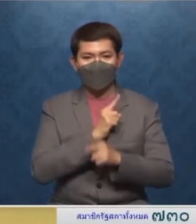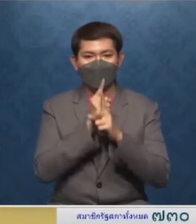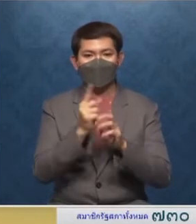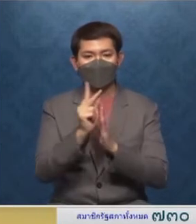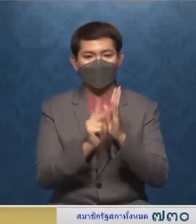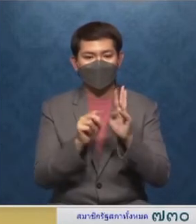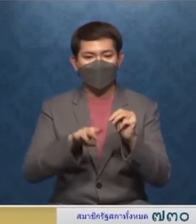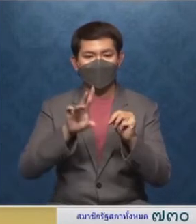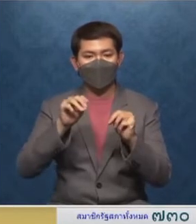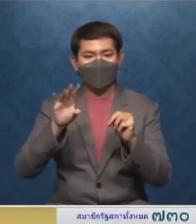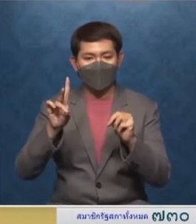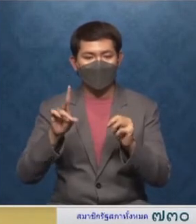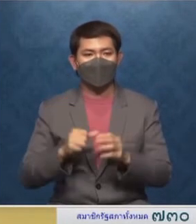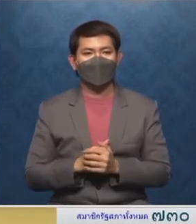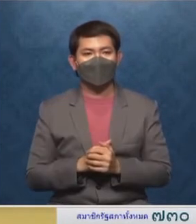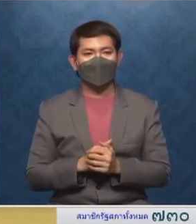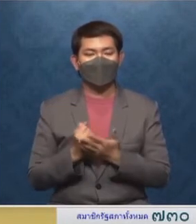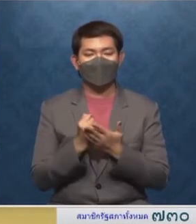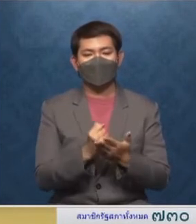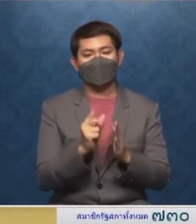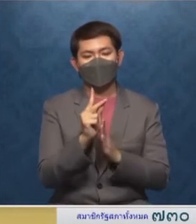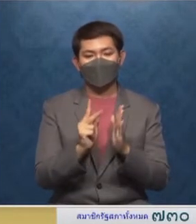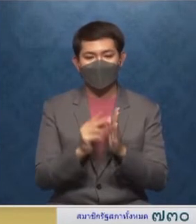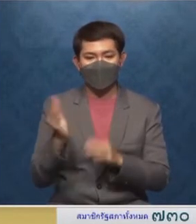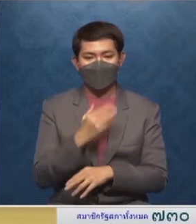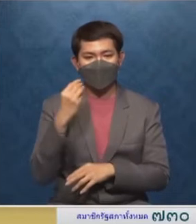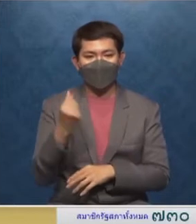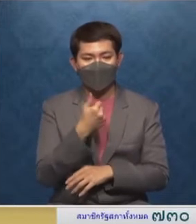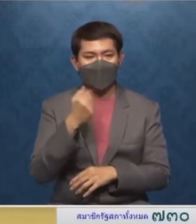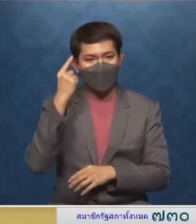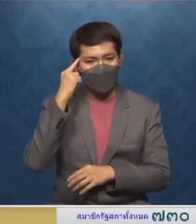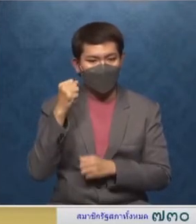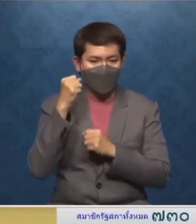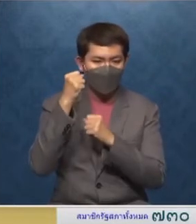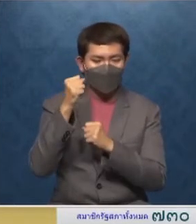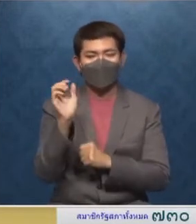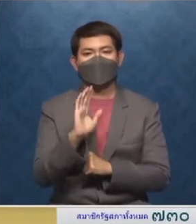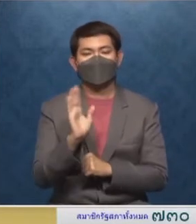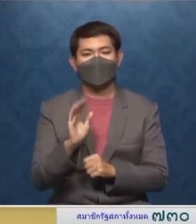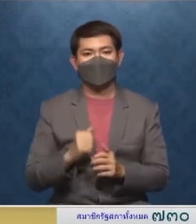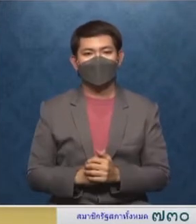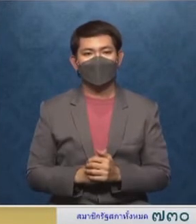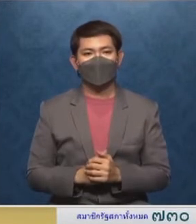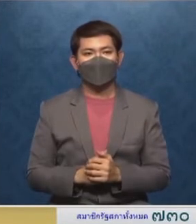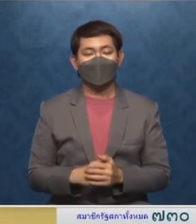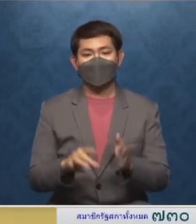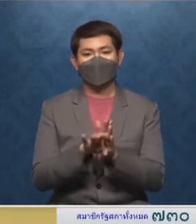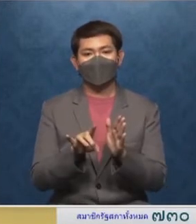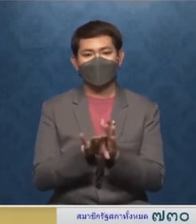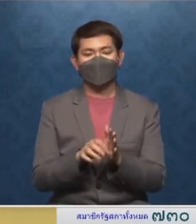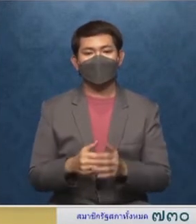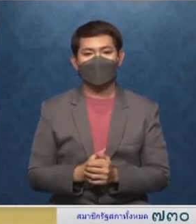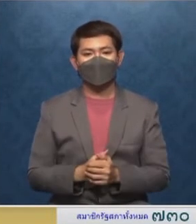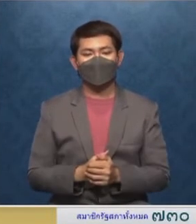ตรา77ด้วยก็จะทำให้กฎหมายรวดเร็วขึ้นนะครับไม่ต้องมีการประท้วงกันมากนักประเด็นสุดท้ายครับท่านประธ